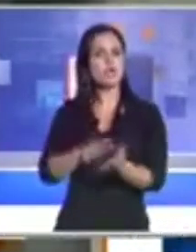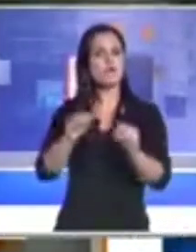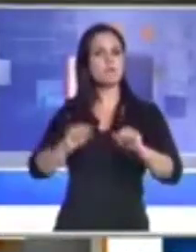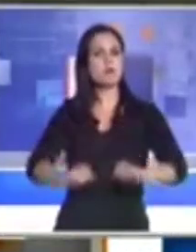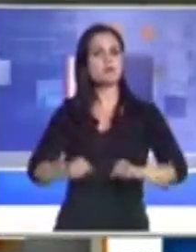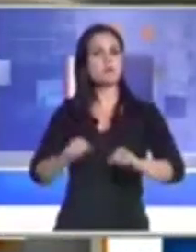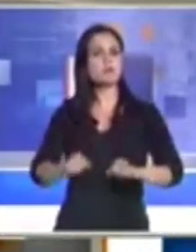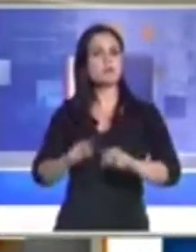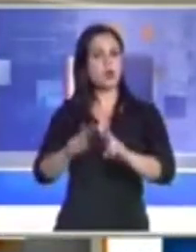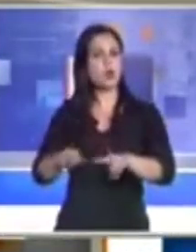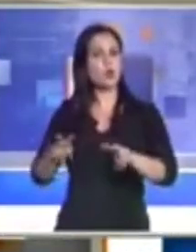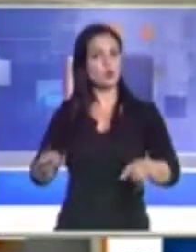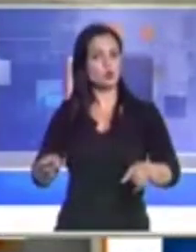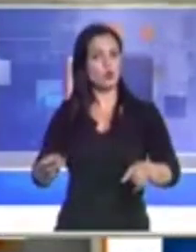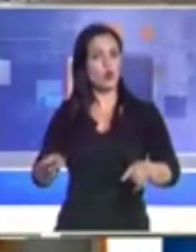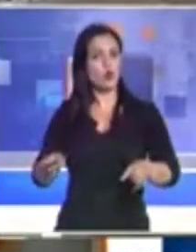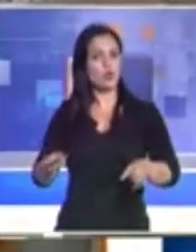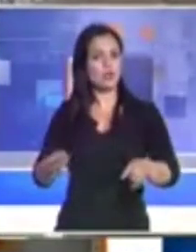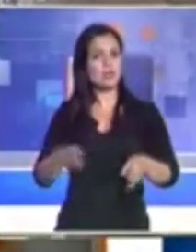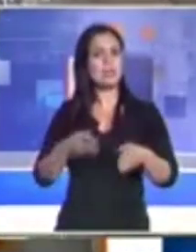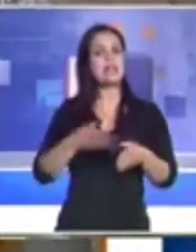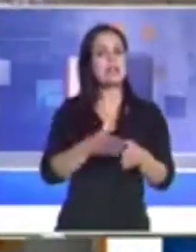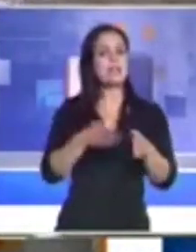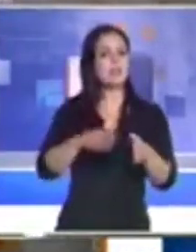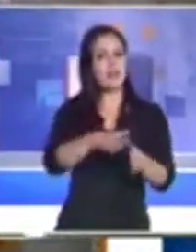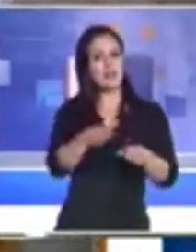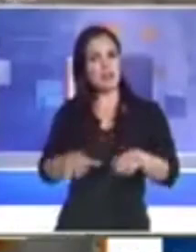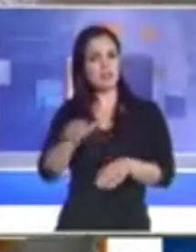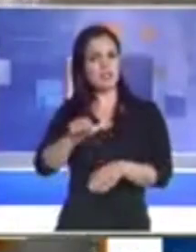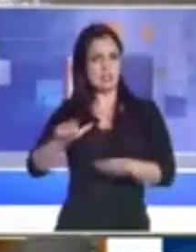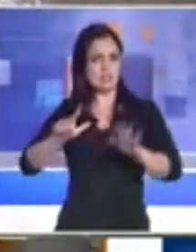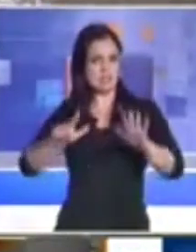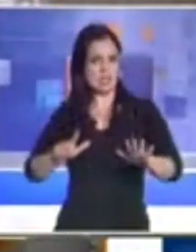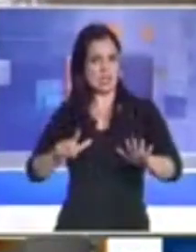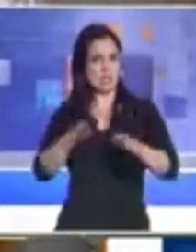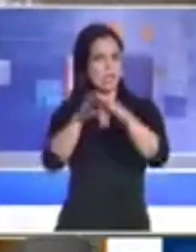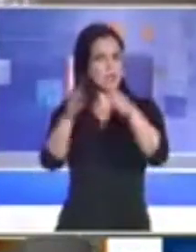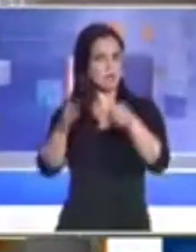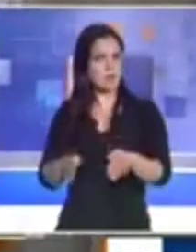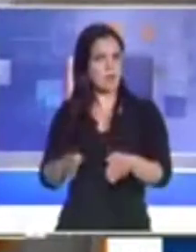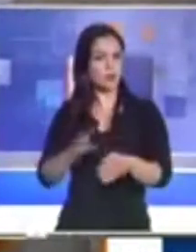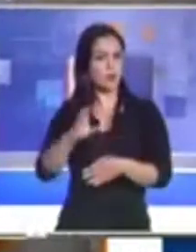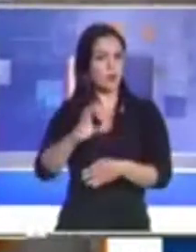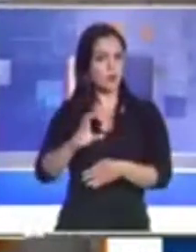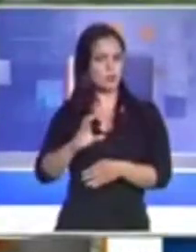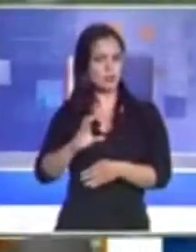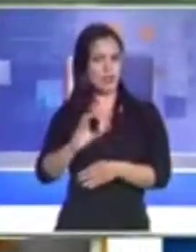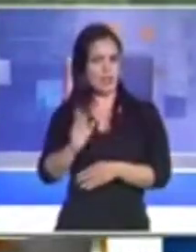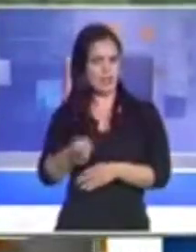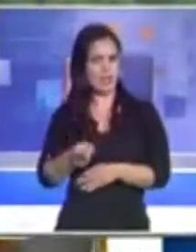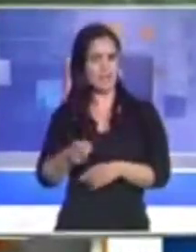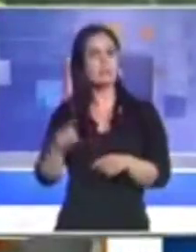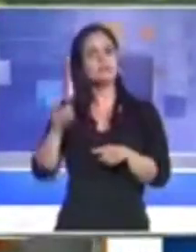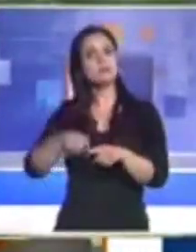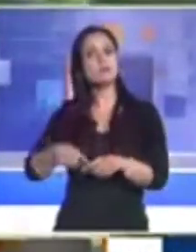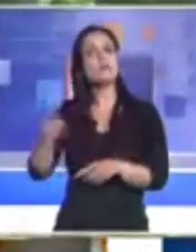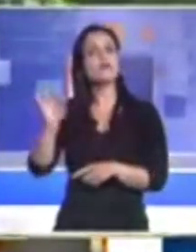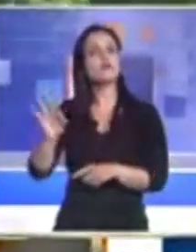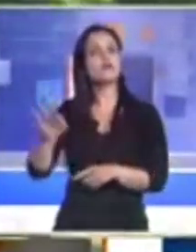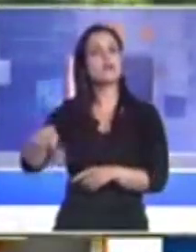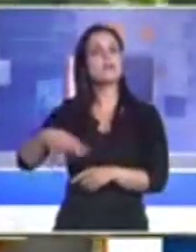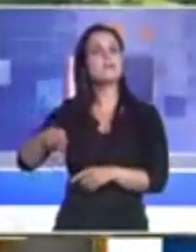possibilità di accertamenti tanto sulla variante ss7 dove c'è l'impianto di Costa Della gaveta sia sulla Fondovalle di via